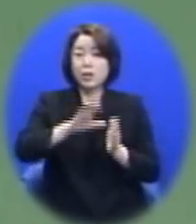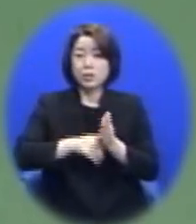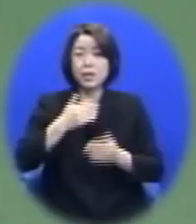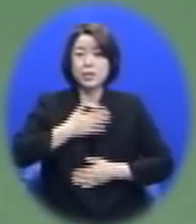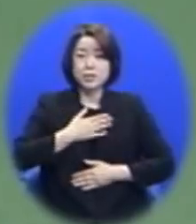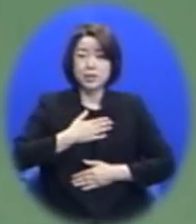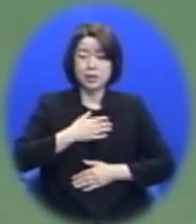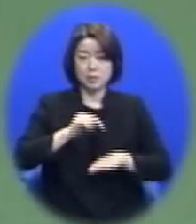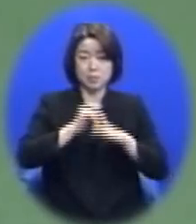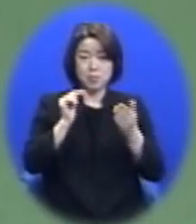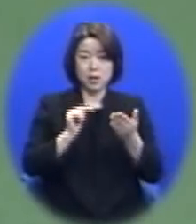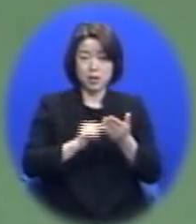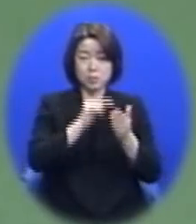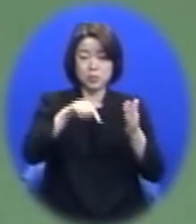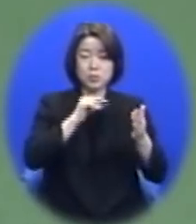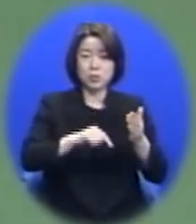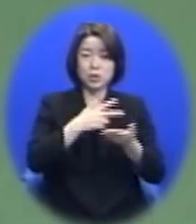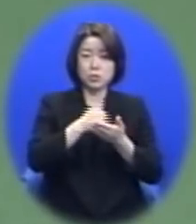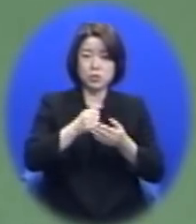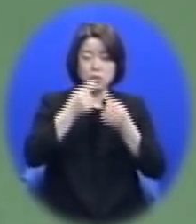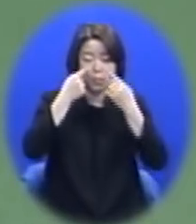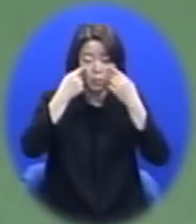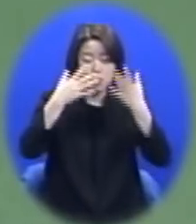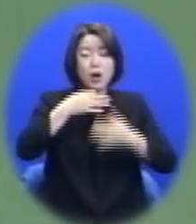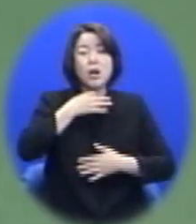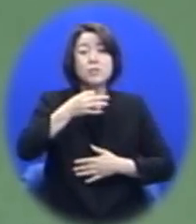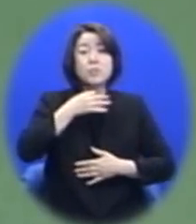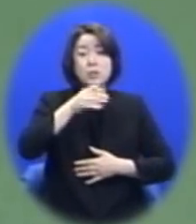마음속에 주님의 분명한 음성이 있었어요.